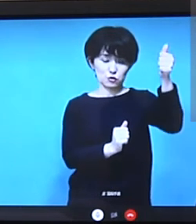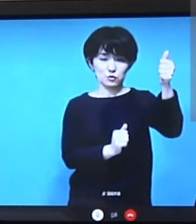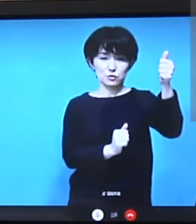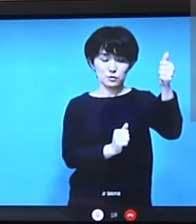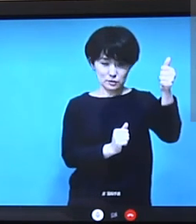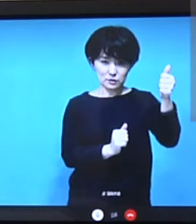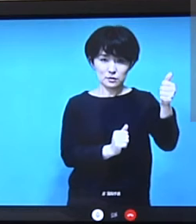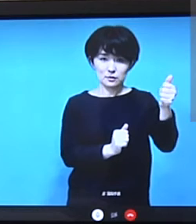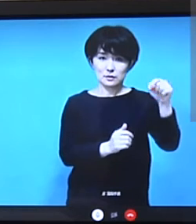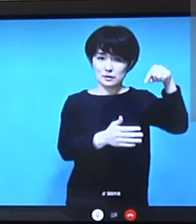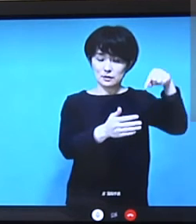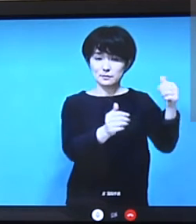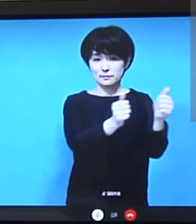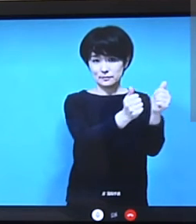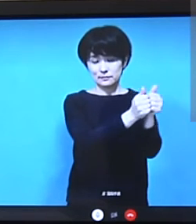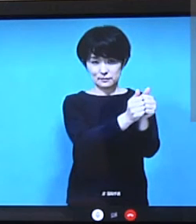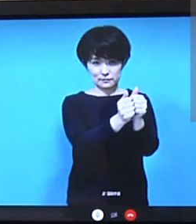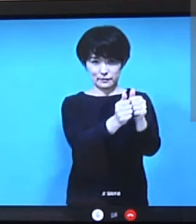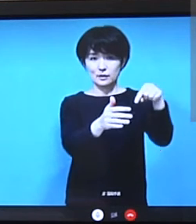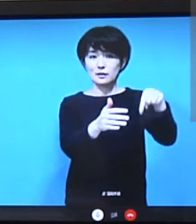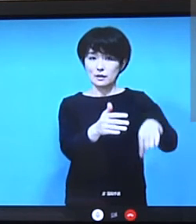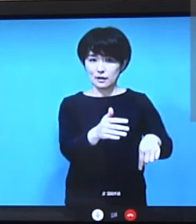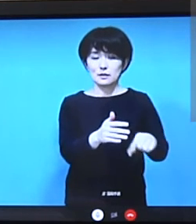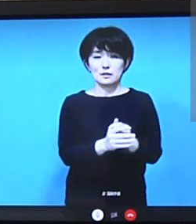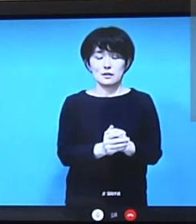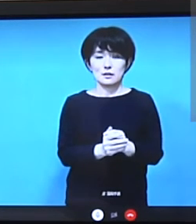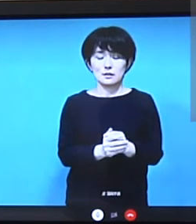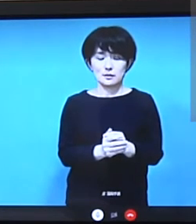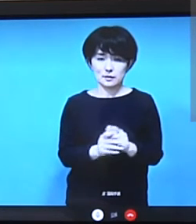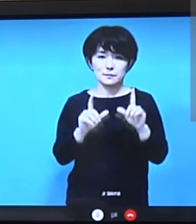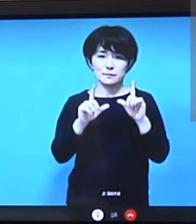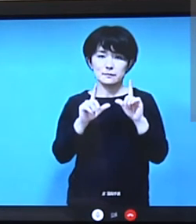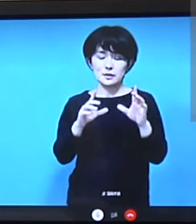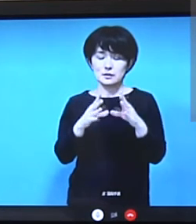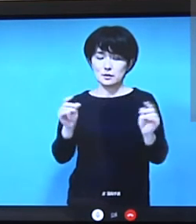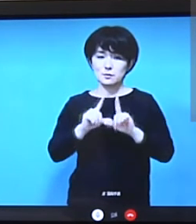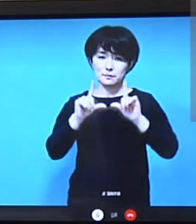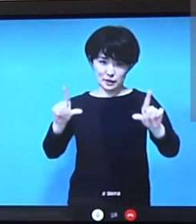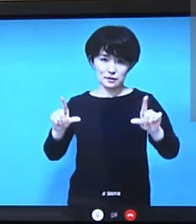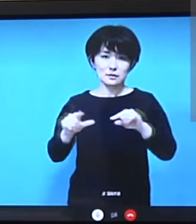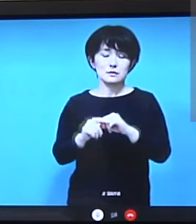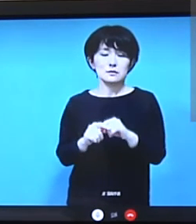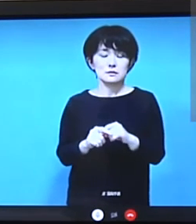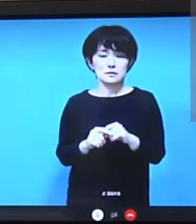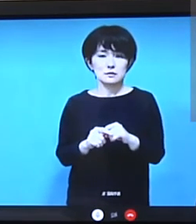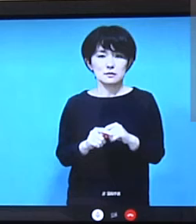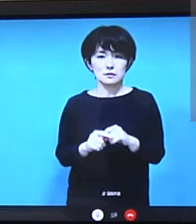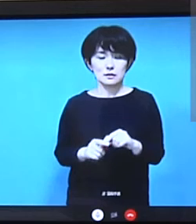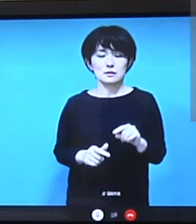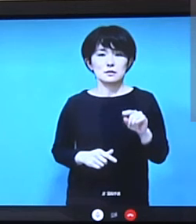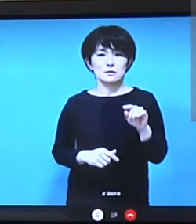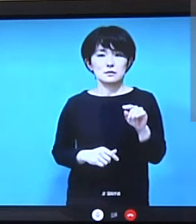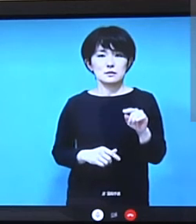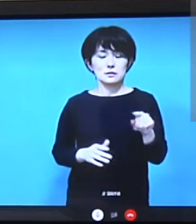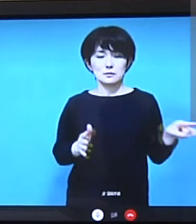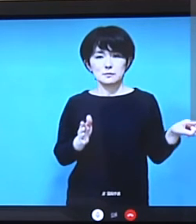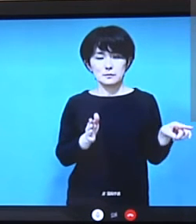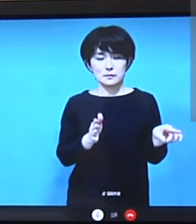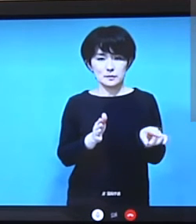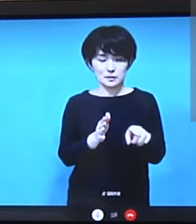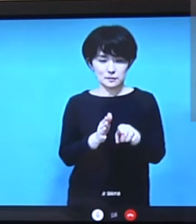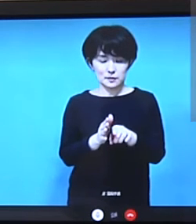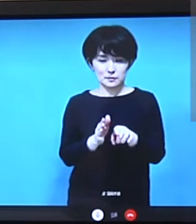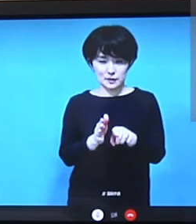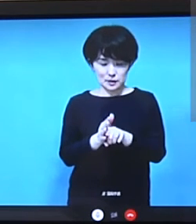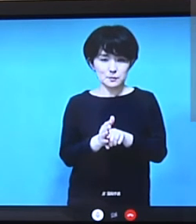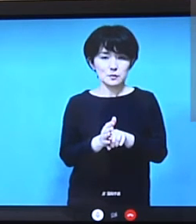例があって、疑わしい場合はその PCR 検査とこう併用するような大切さも強調されてたんですけれども、県内でも取り下げの